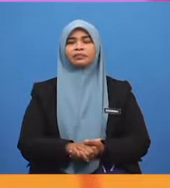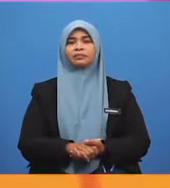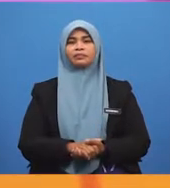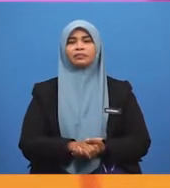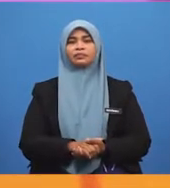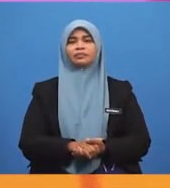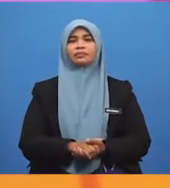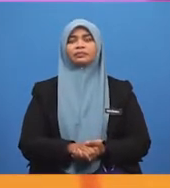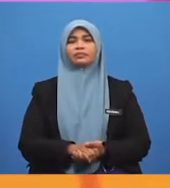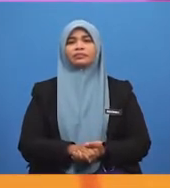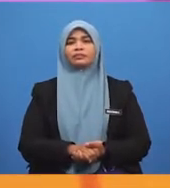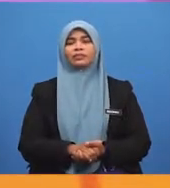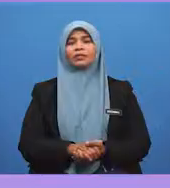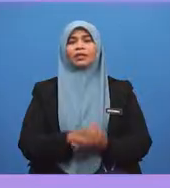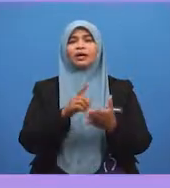Apakah soalannya?